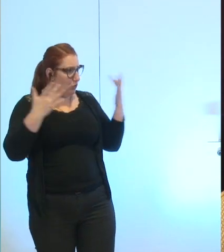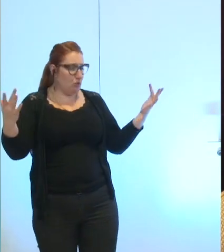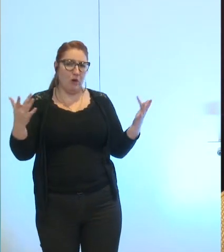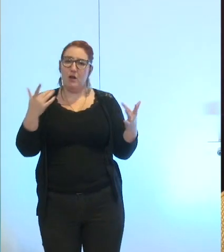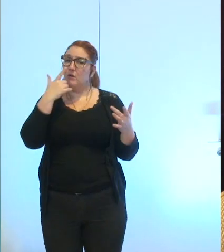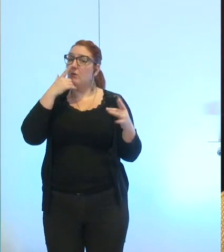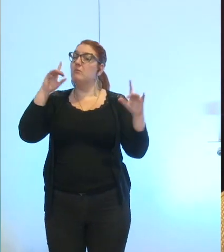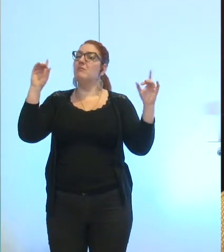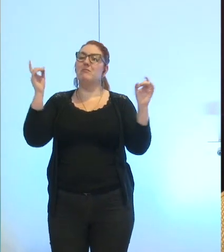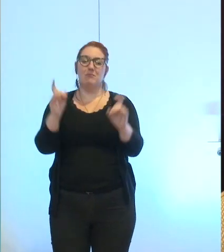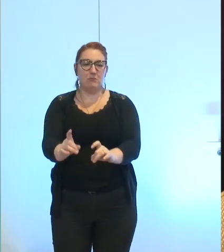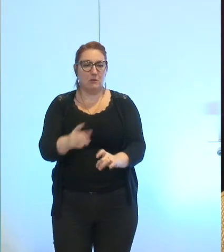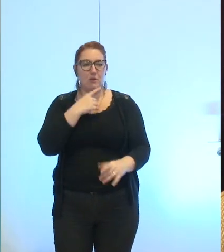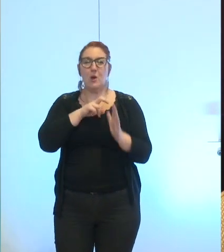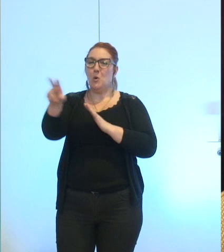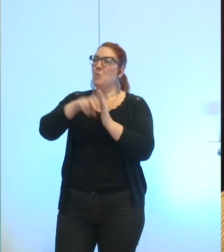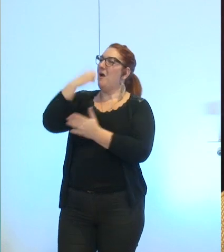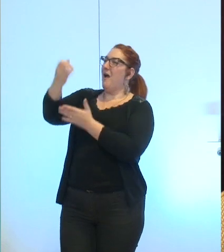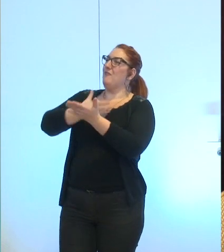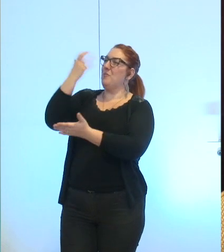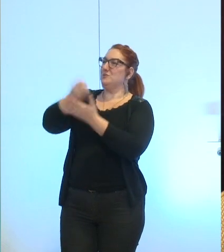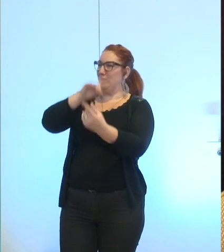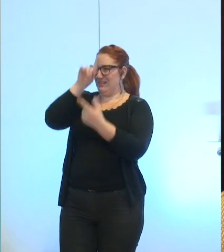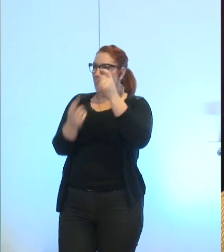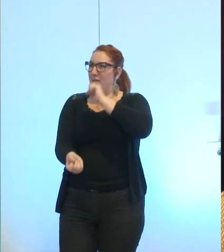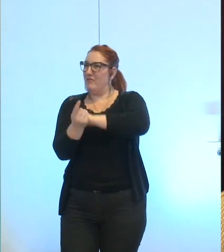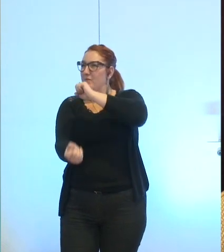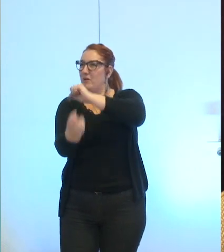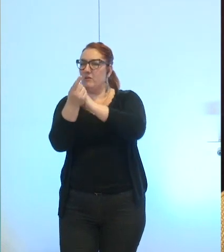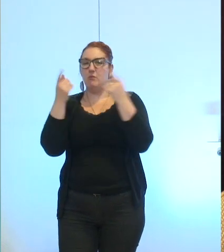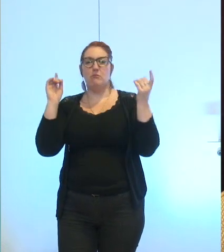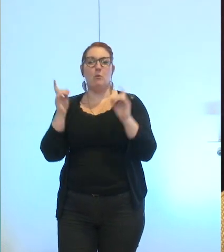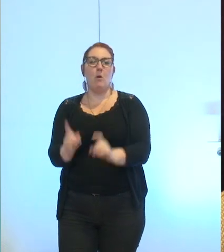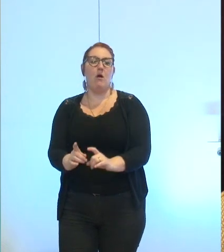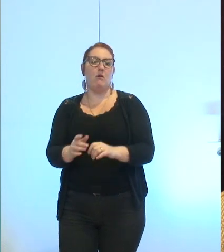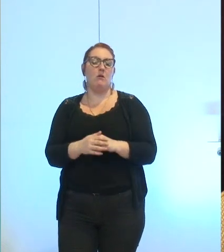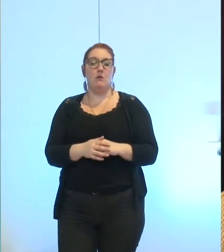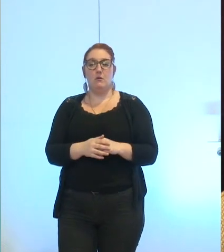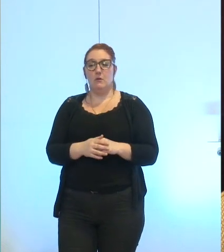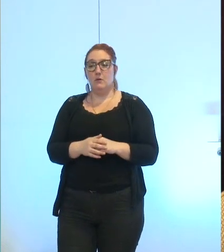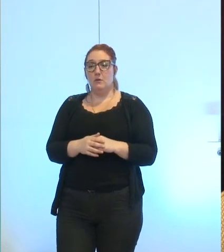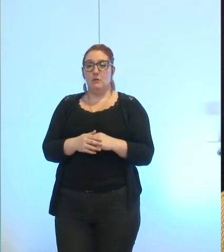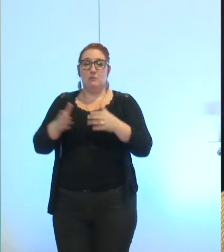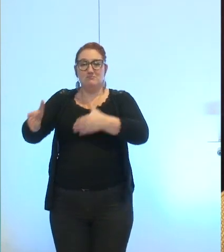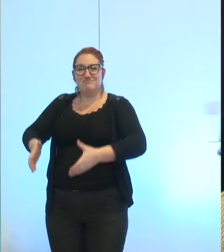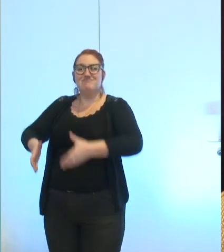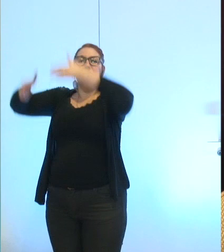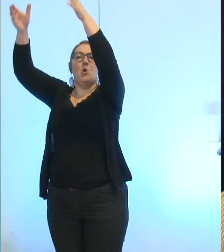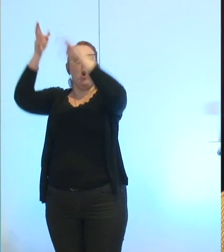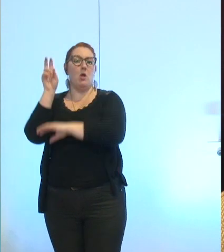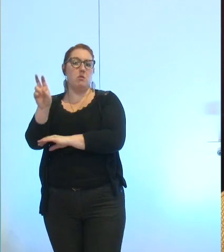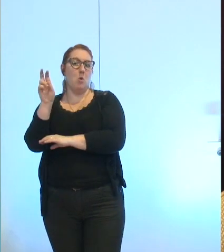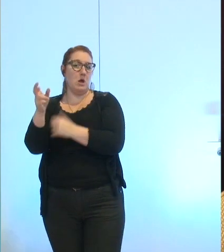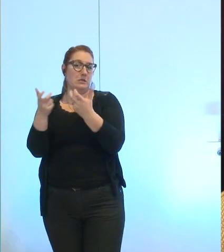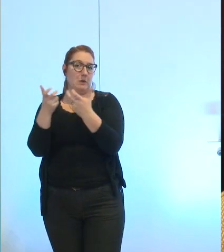l'information donnée au grenoblois sur les événements qui se déroulent sur leur commune et pour certains comme les colones Maurice il